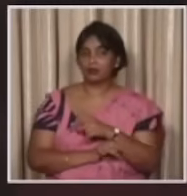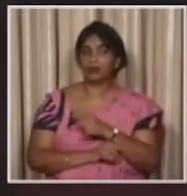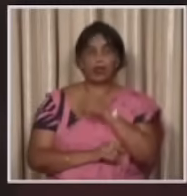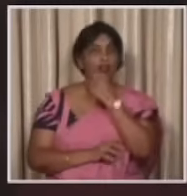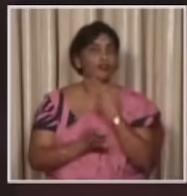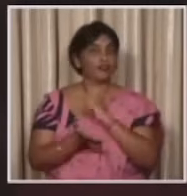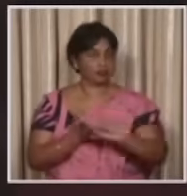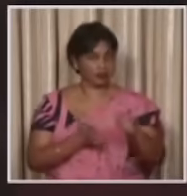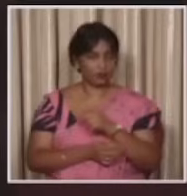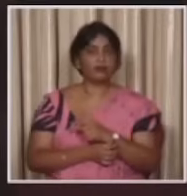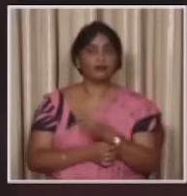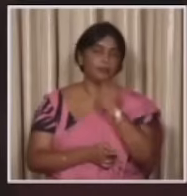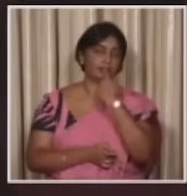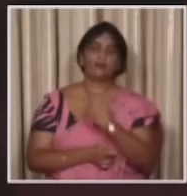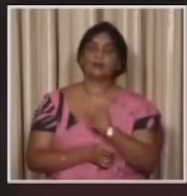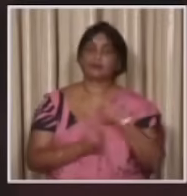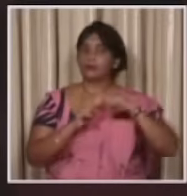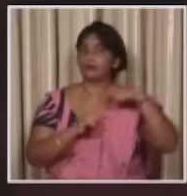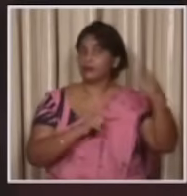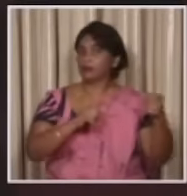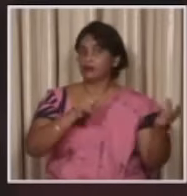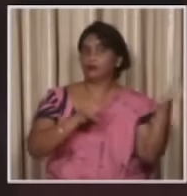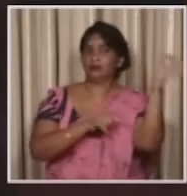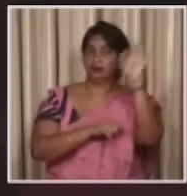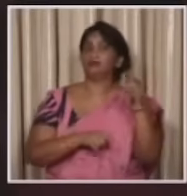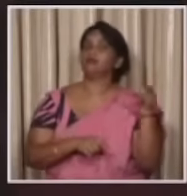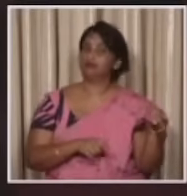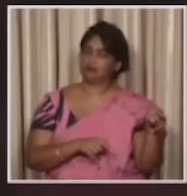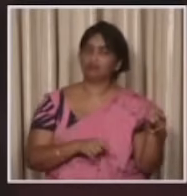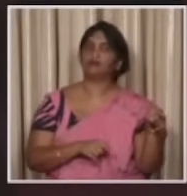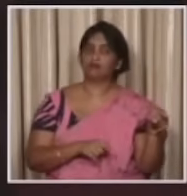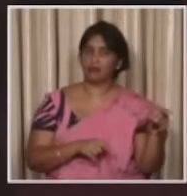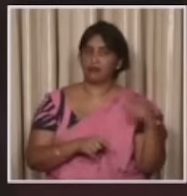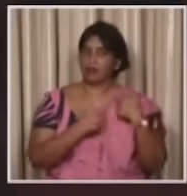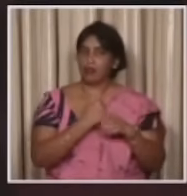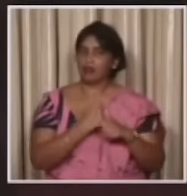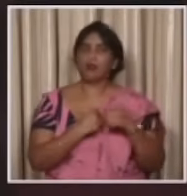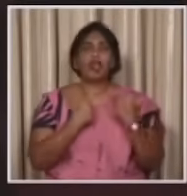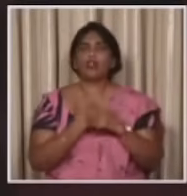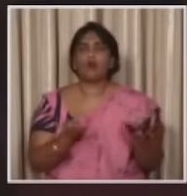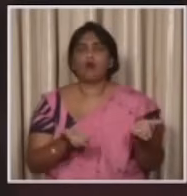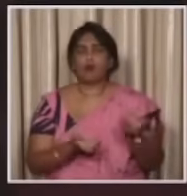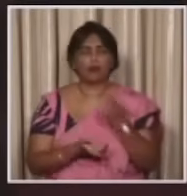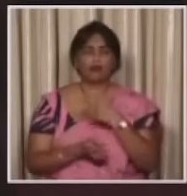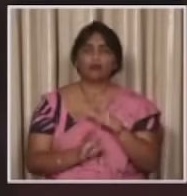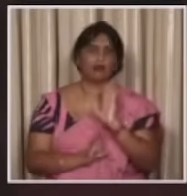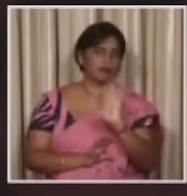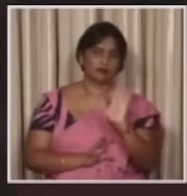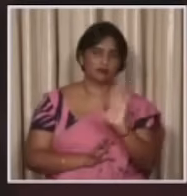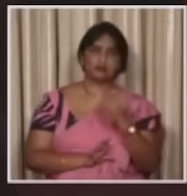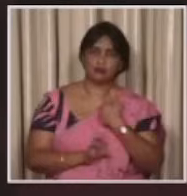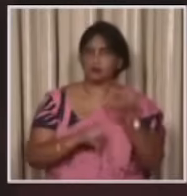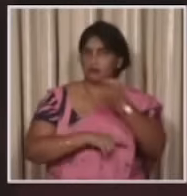විශ්‍රාම යනකොට මට කිව්වාවිල්ලා ඊළඟට ඉන්න එක්කෙනා පත් කරන්න එයා තමයි අපි හදාගෙන තියෙන්නේ. මම ඒ හදුවේ කොහොමද? නෑ අපි අපේ